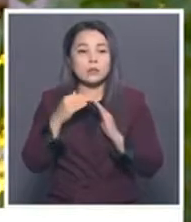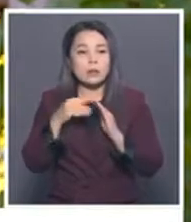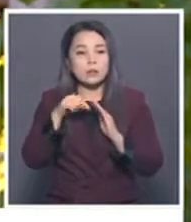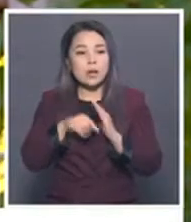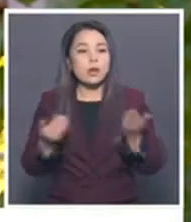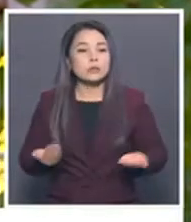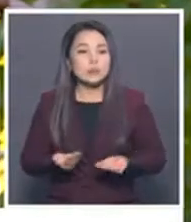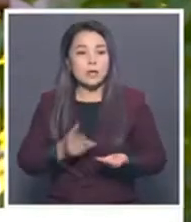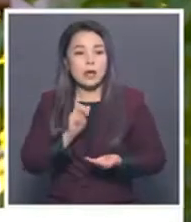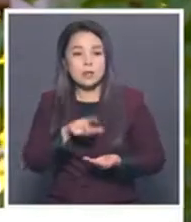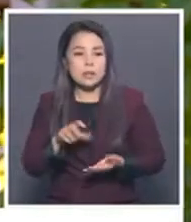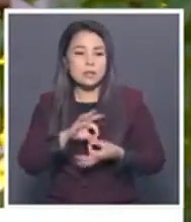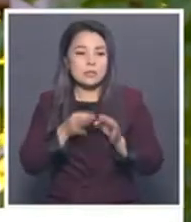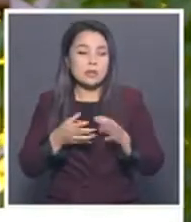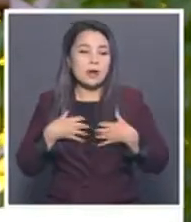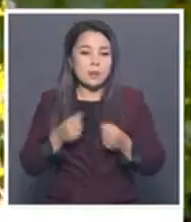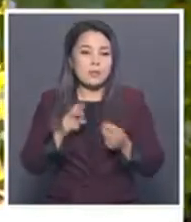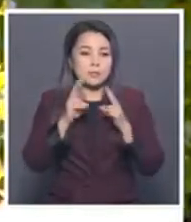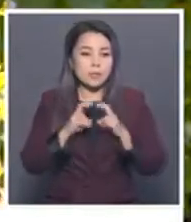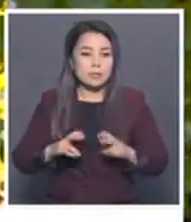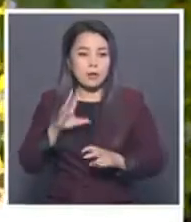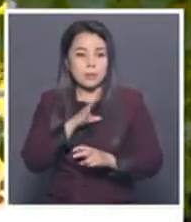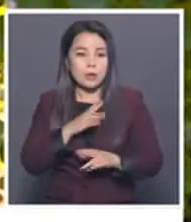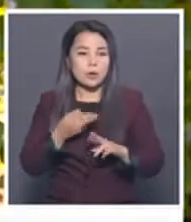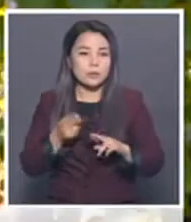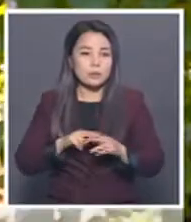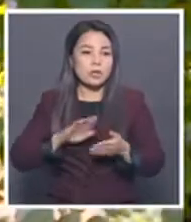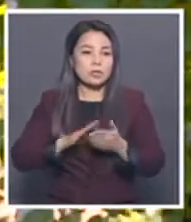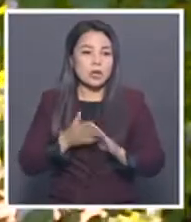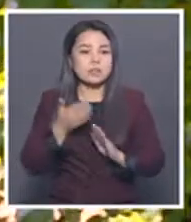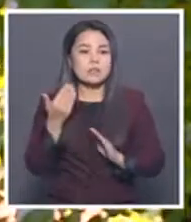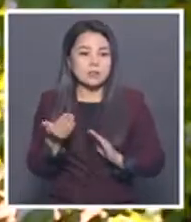тұрып жатқан кісілердің амандығын қарады. Тау осындай жаңа жағдай.